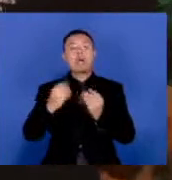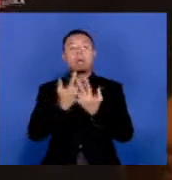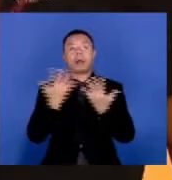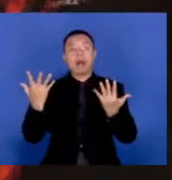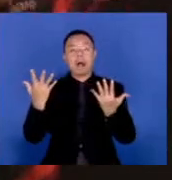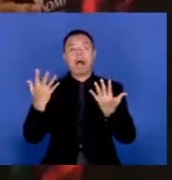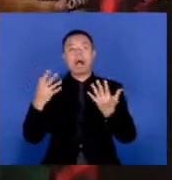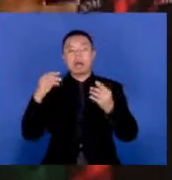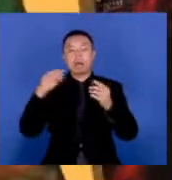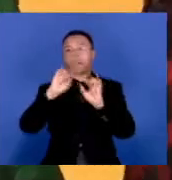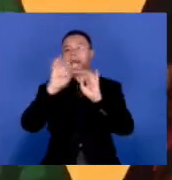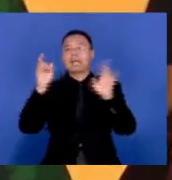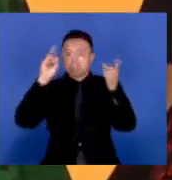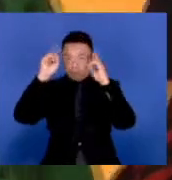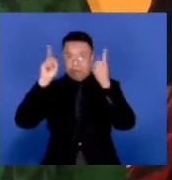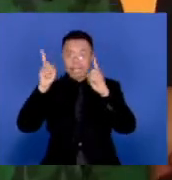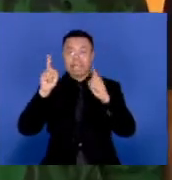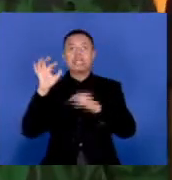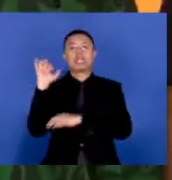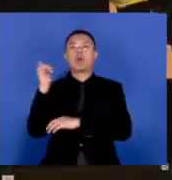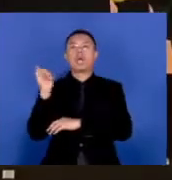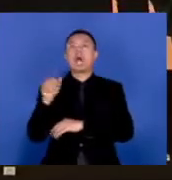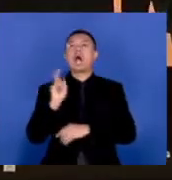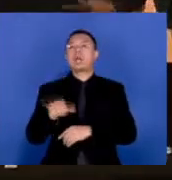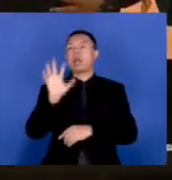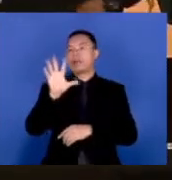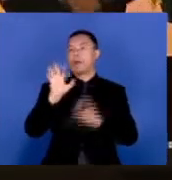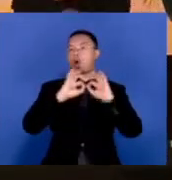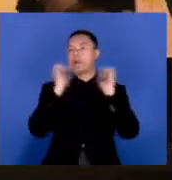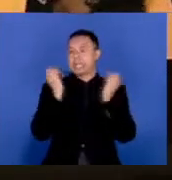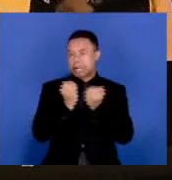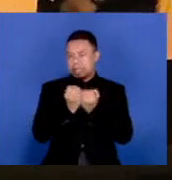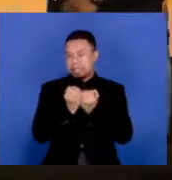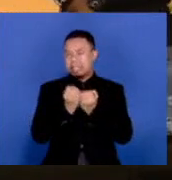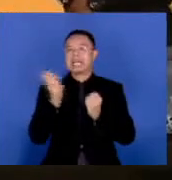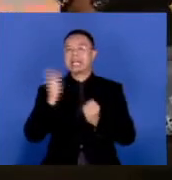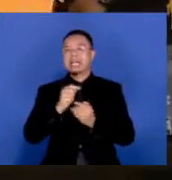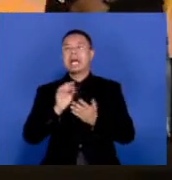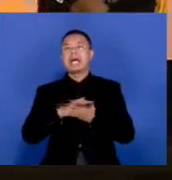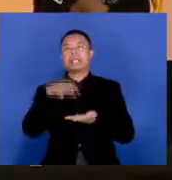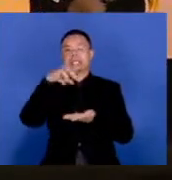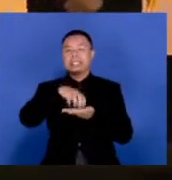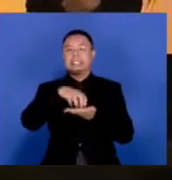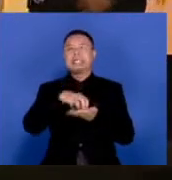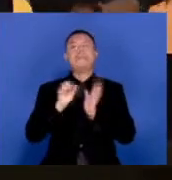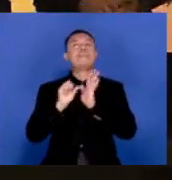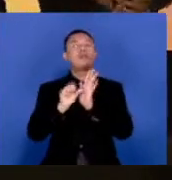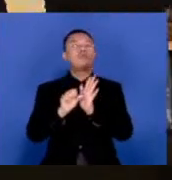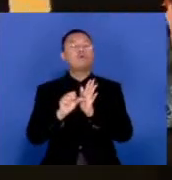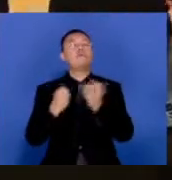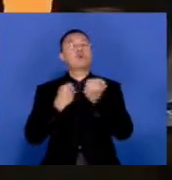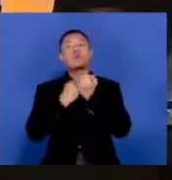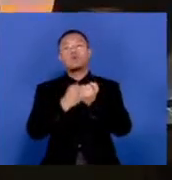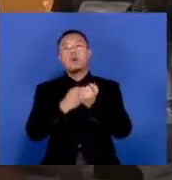partai politik di Yogyakarta. Ada 5 laskar organisasi sayap Partai Persatuan Bangunan yang menyatakan dukungan untuk